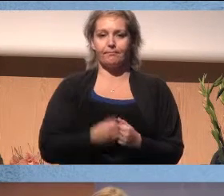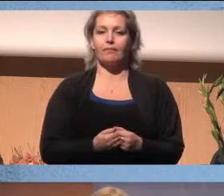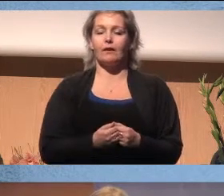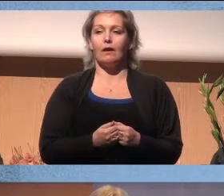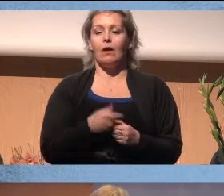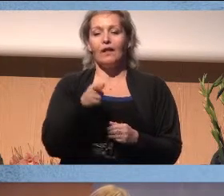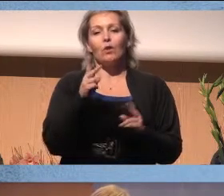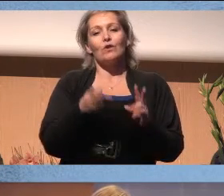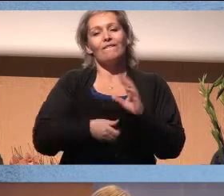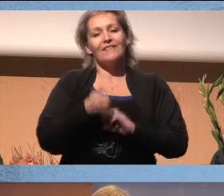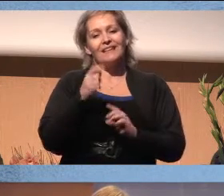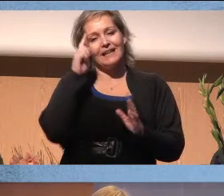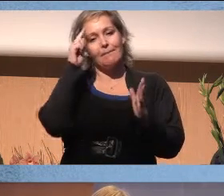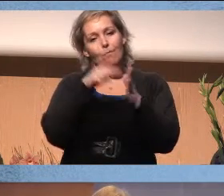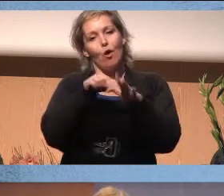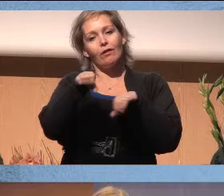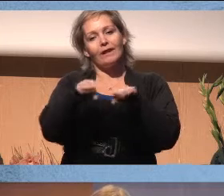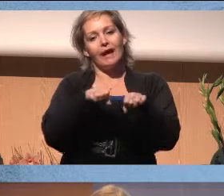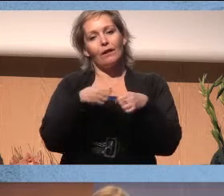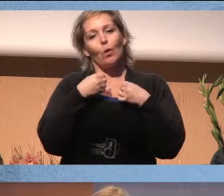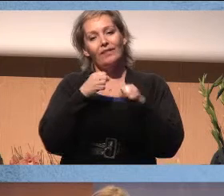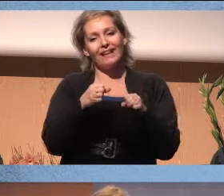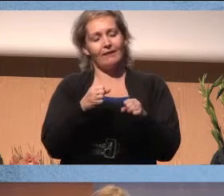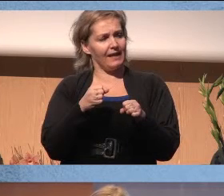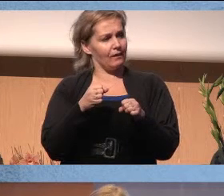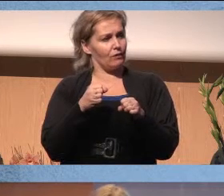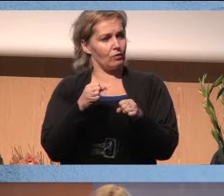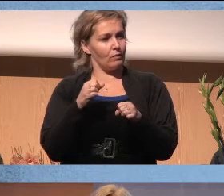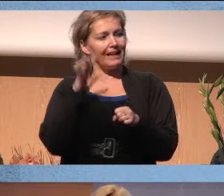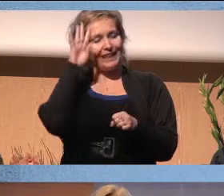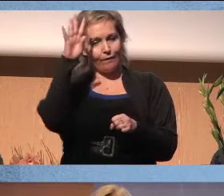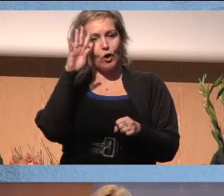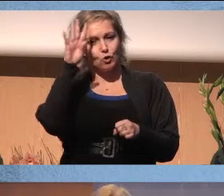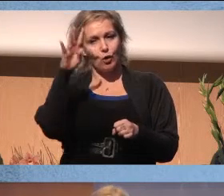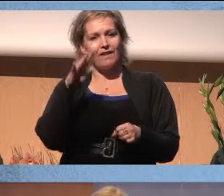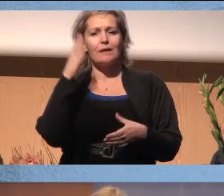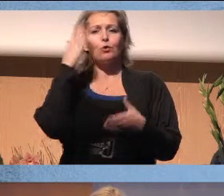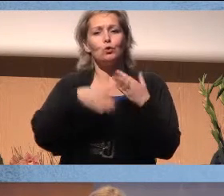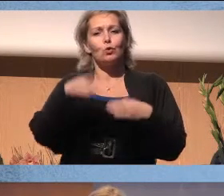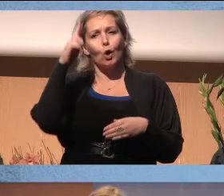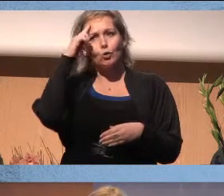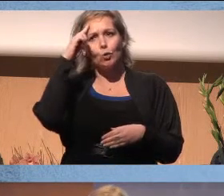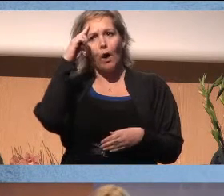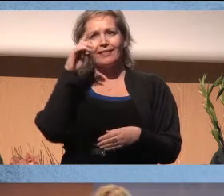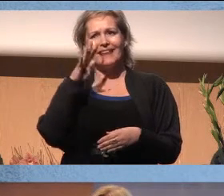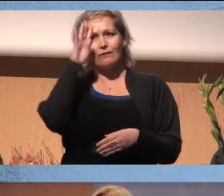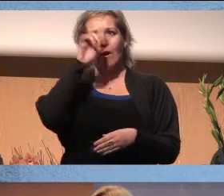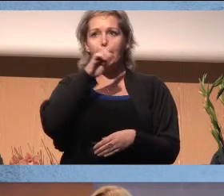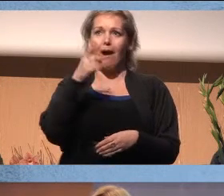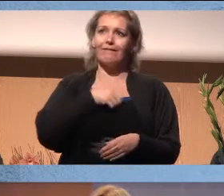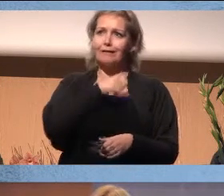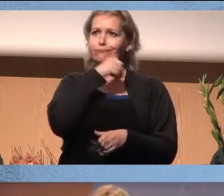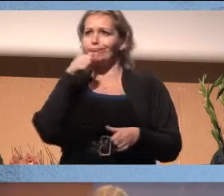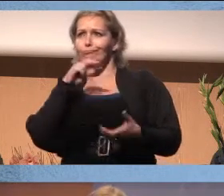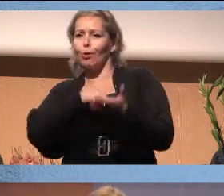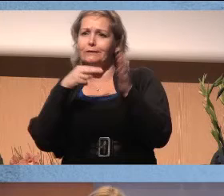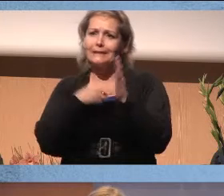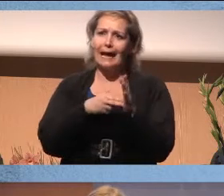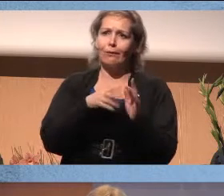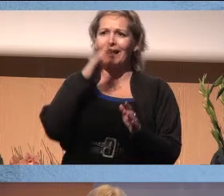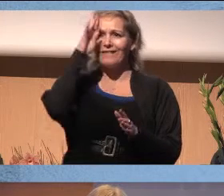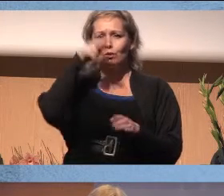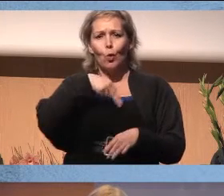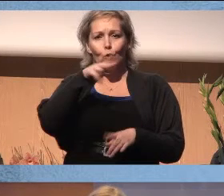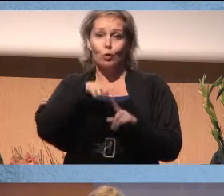Det også et viktig mål for regjeringen i forhold til å drive innovasjon. Og vi må slutte å tro at innovasjon bare kjempestore prosjekter som Innovasjon